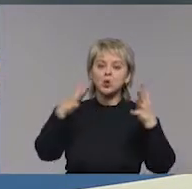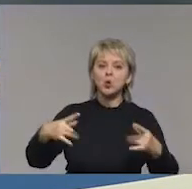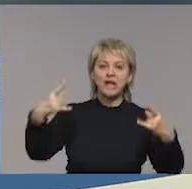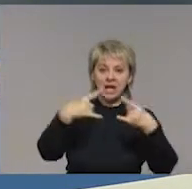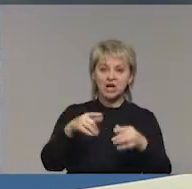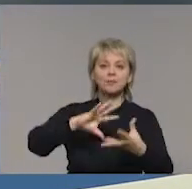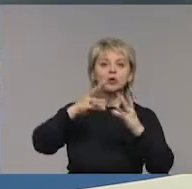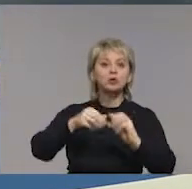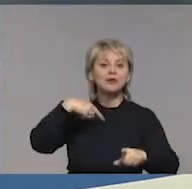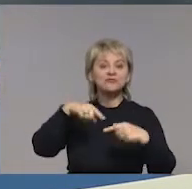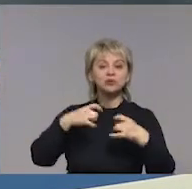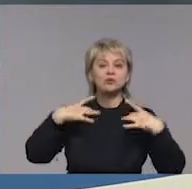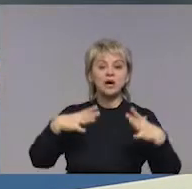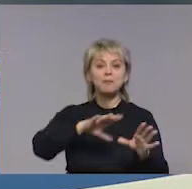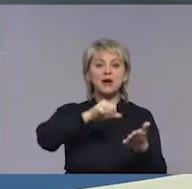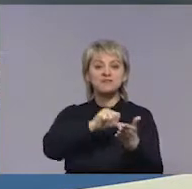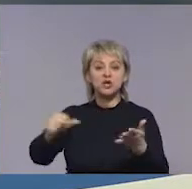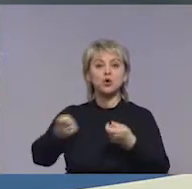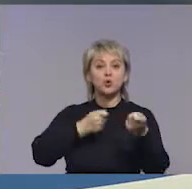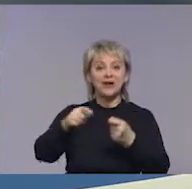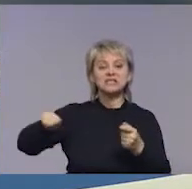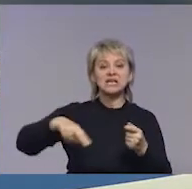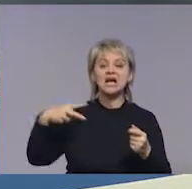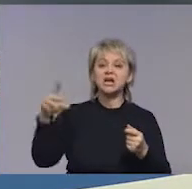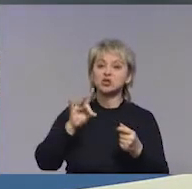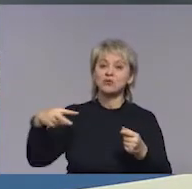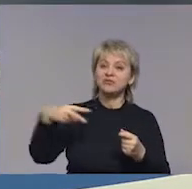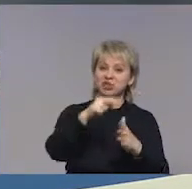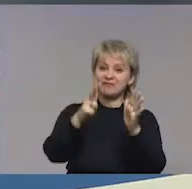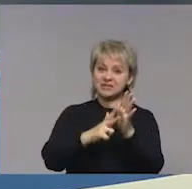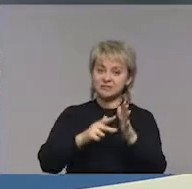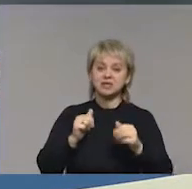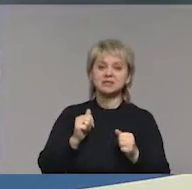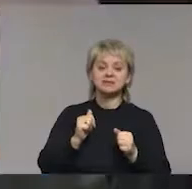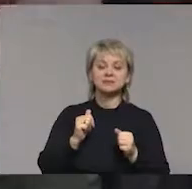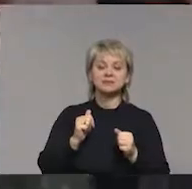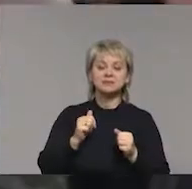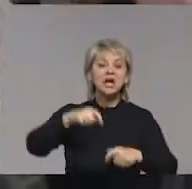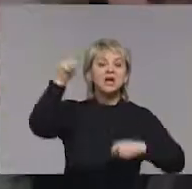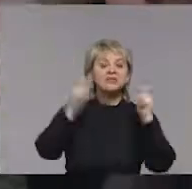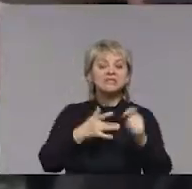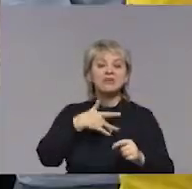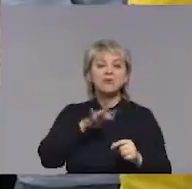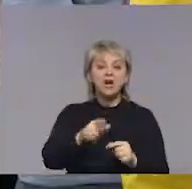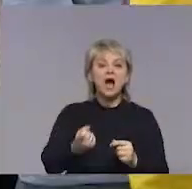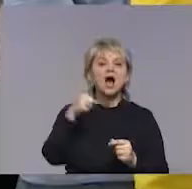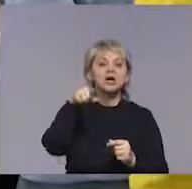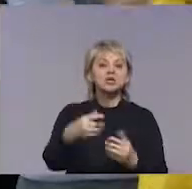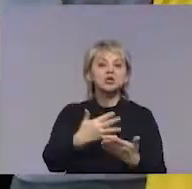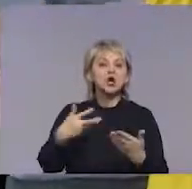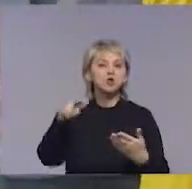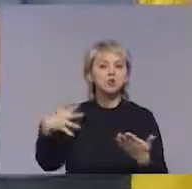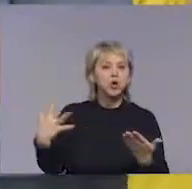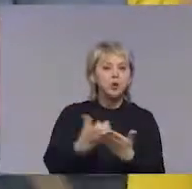экраном. Итоги футбольного праздника подвел руководитель дирекции «Ростов-2018». Фестиваль болельщиков оказался